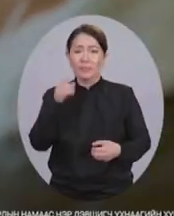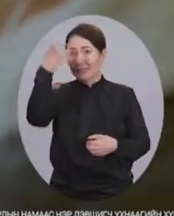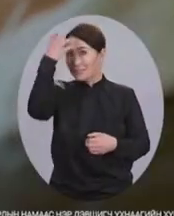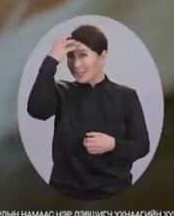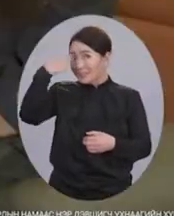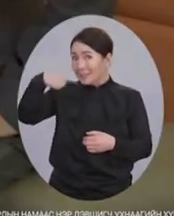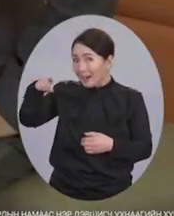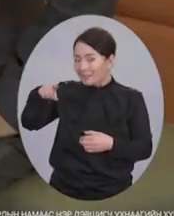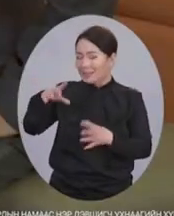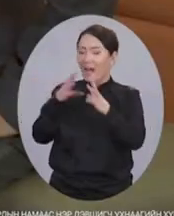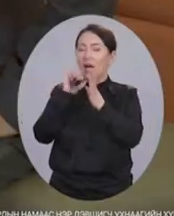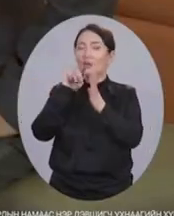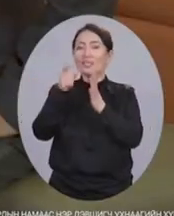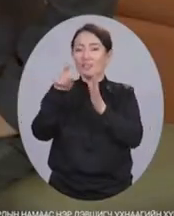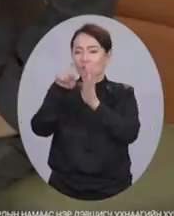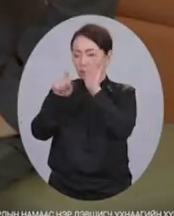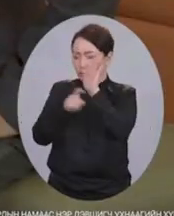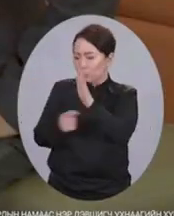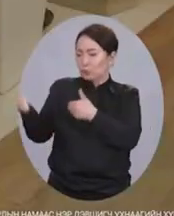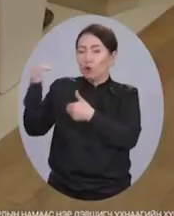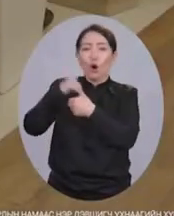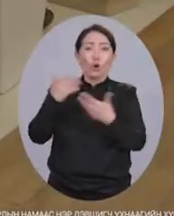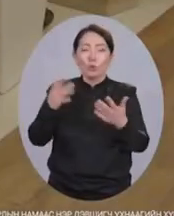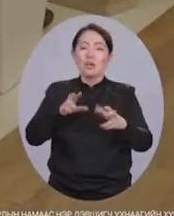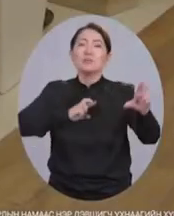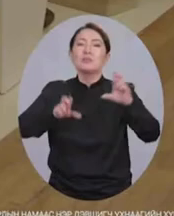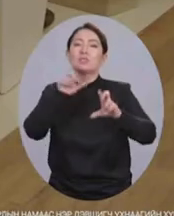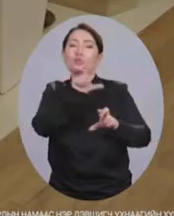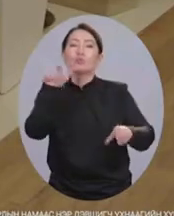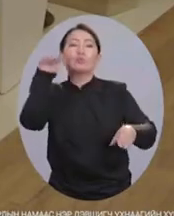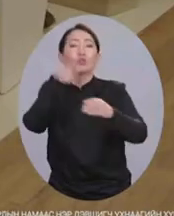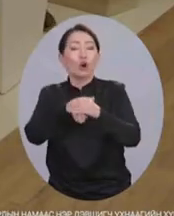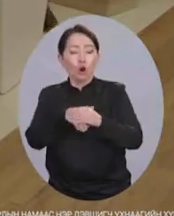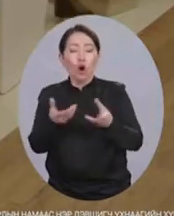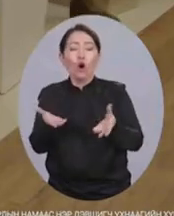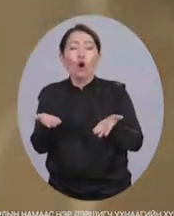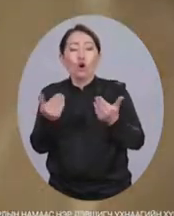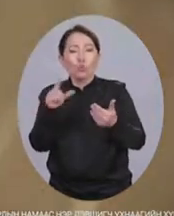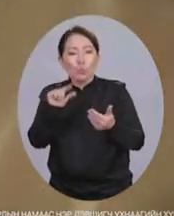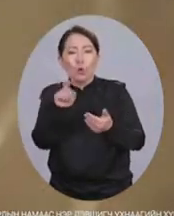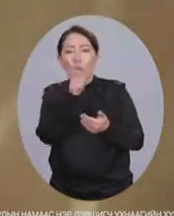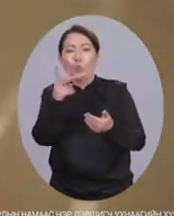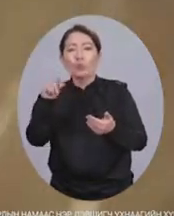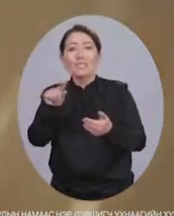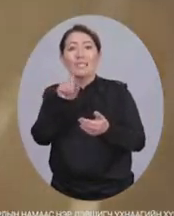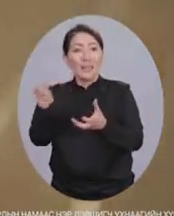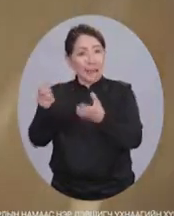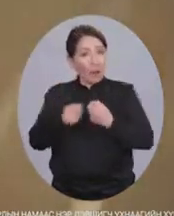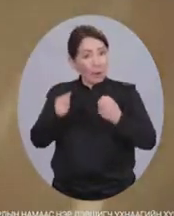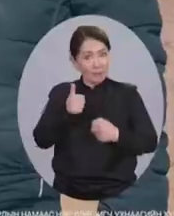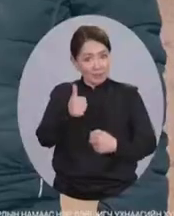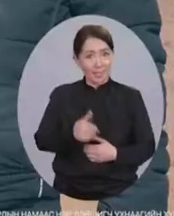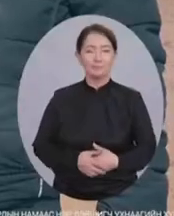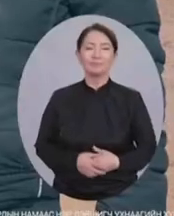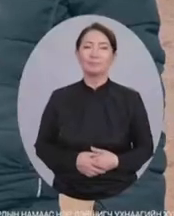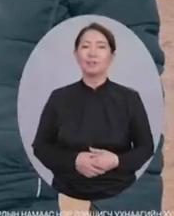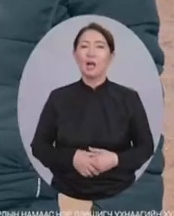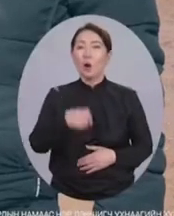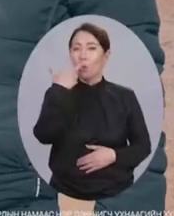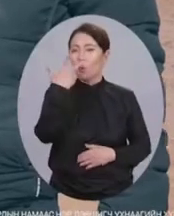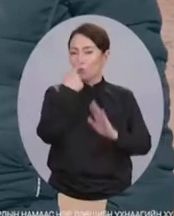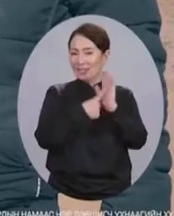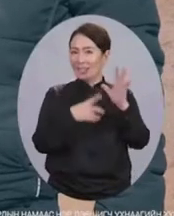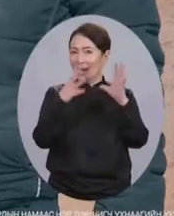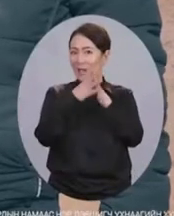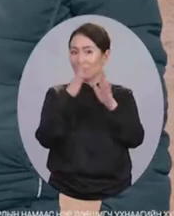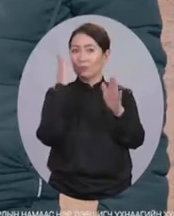засгийн газраас хэрэгжүүлсэн 10 их найдын хөтөлбөрт бизнес эрхлэгч дамрагдсанаар хөнгөлөлттэй хүү багтаа зээл авч байна. 3 сарын